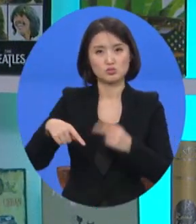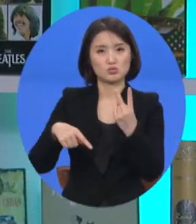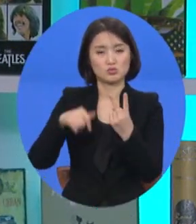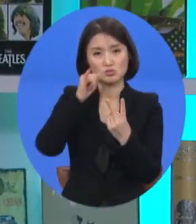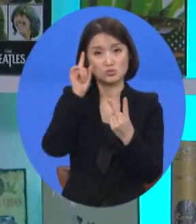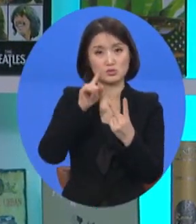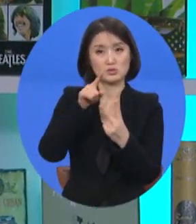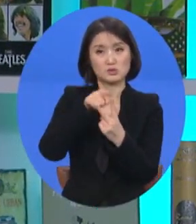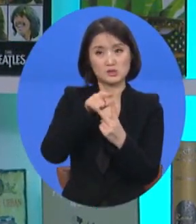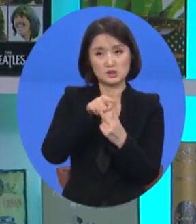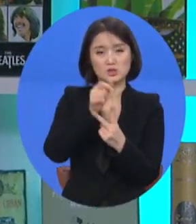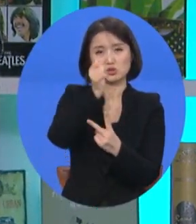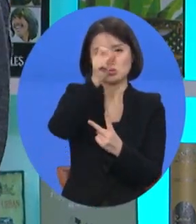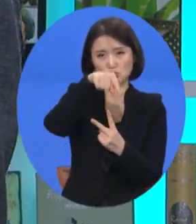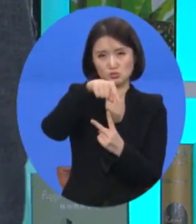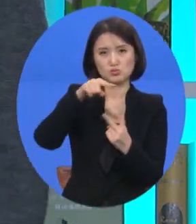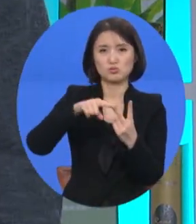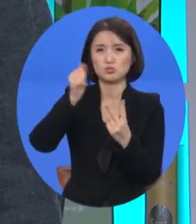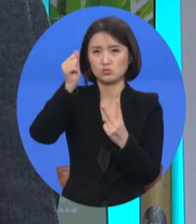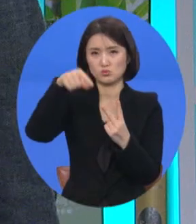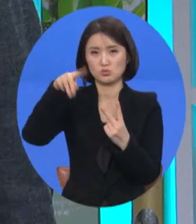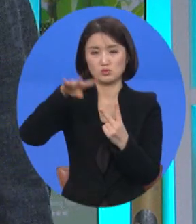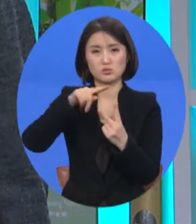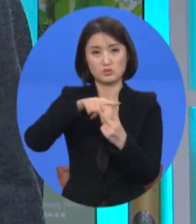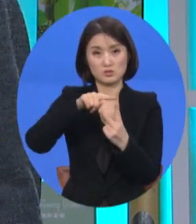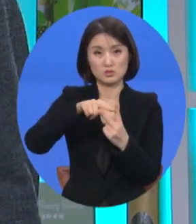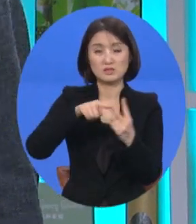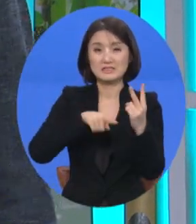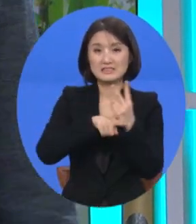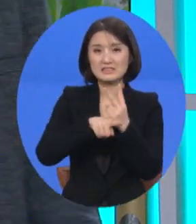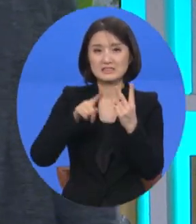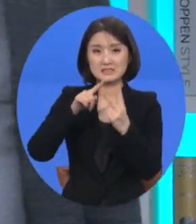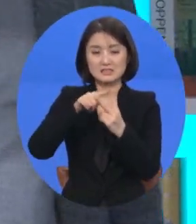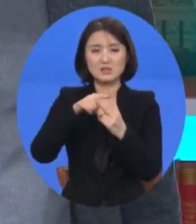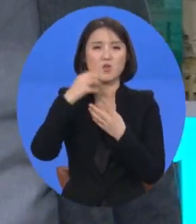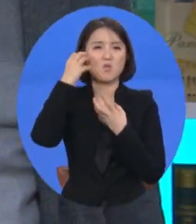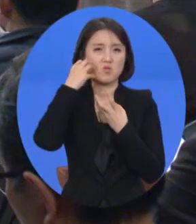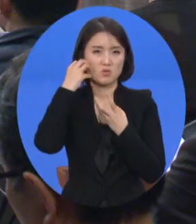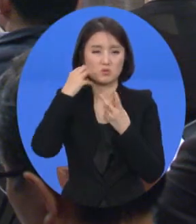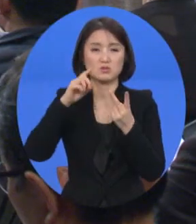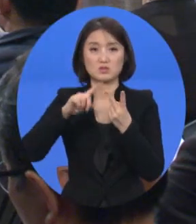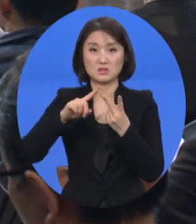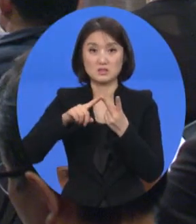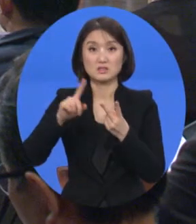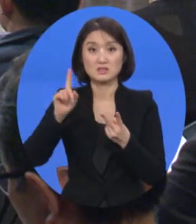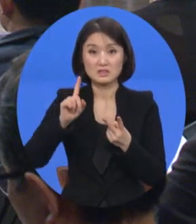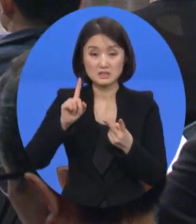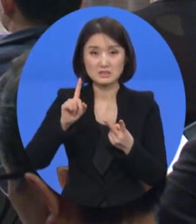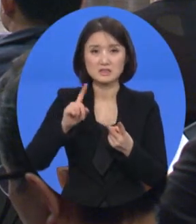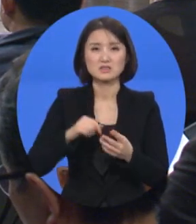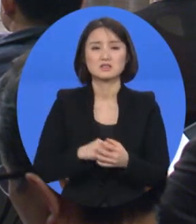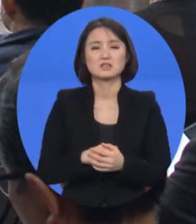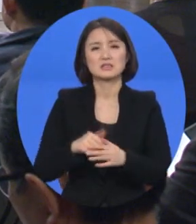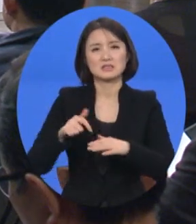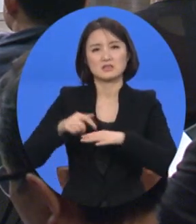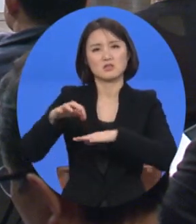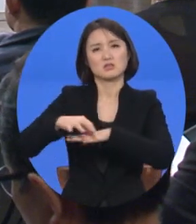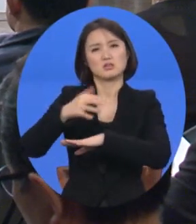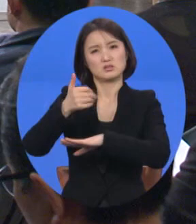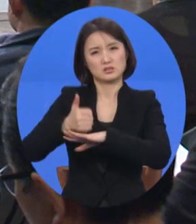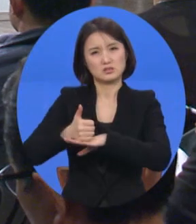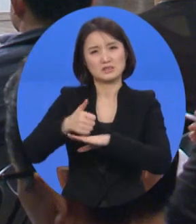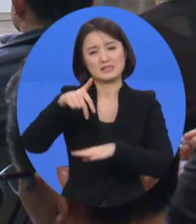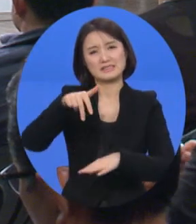이렇게 쓰는거 도 후입니다 이것은 제 구할 때 봅니다 즉 옛날 사람들이 원숭이를 그리며 는